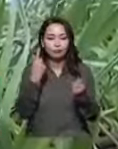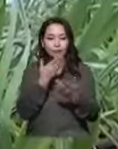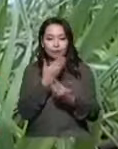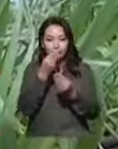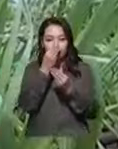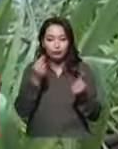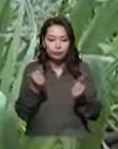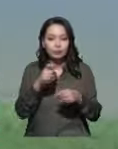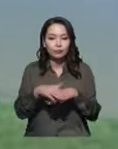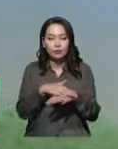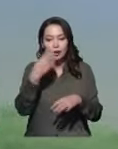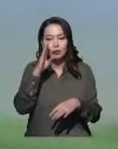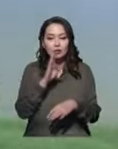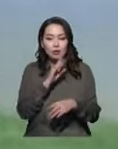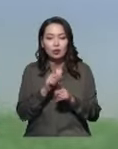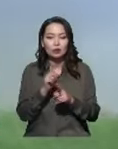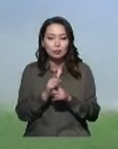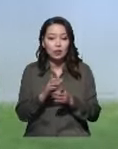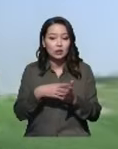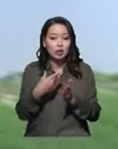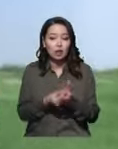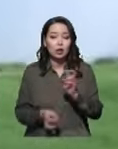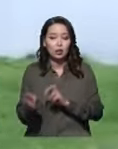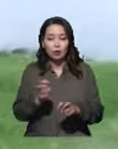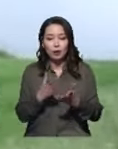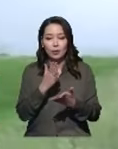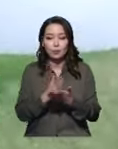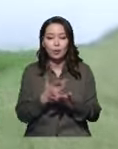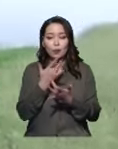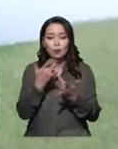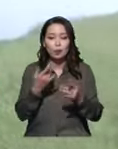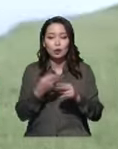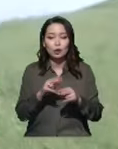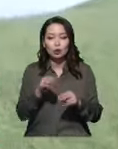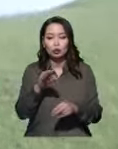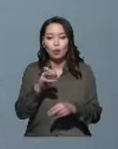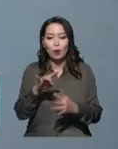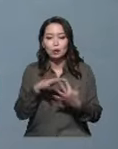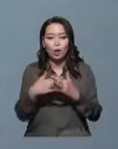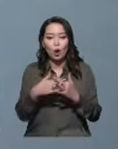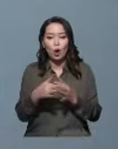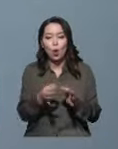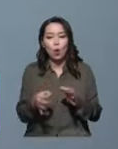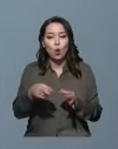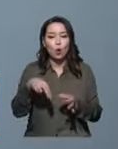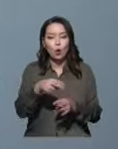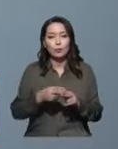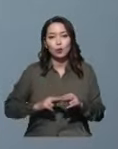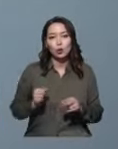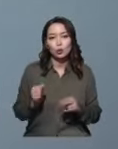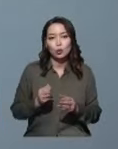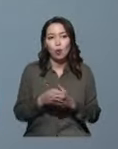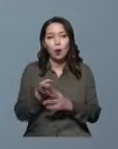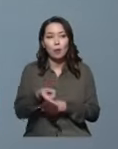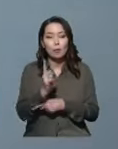кеткен бозбаланы ата-анасы, ағайыны әлі күнге дейін іздеп жүр. Оны соңғы рет Ильяс Омаров ауылындағы көл жағасында көрген. Достарымен бірге балық аулауға